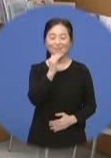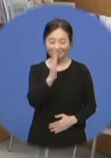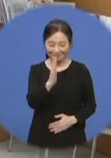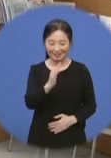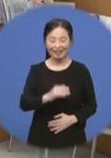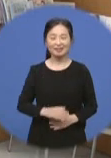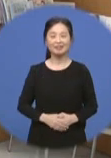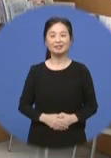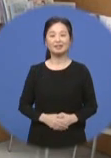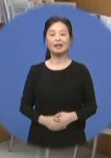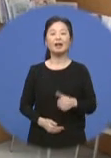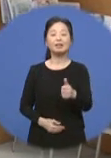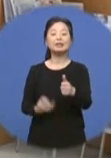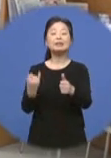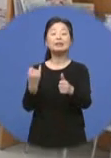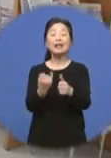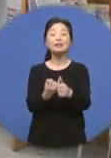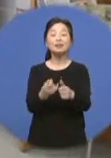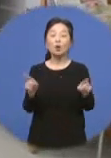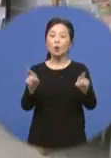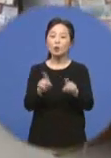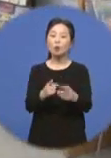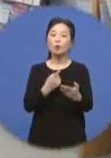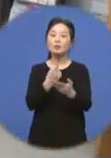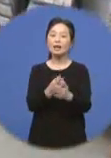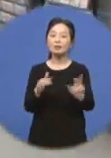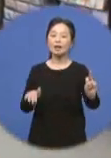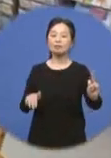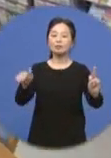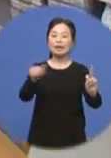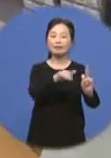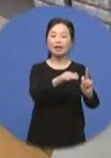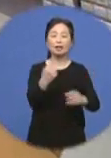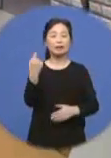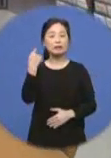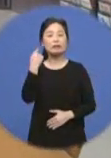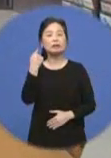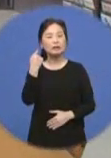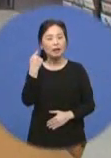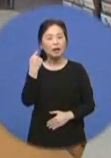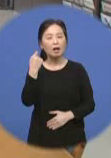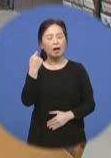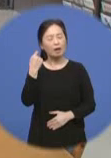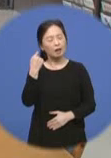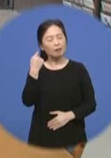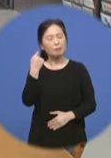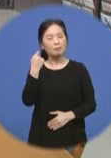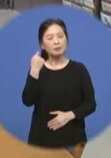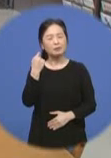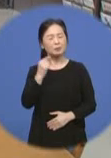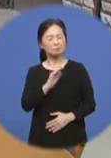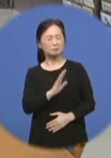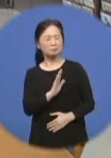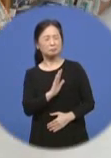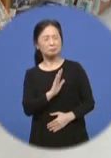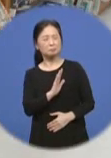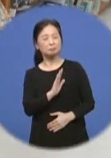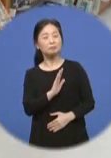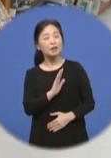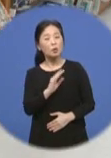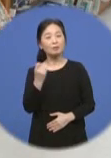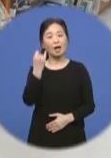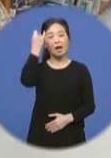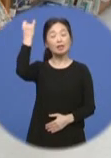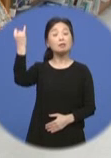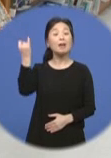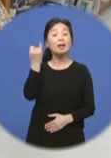男女共同参画センターといいますと、私もちょっとそうやったんですけれども、少し近寄りがたいようなイメ